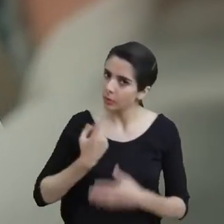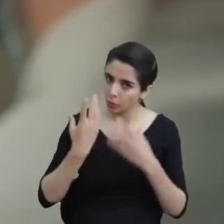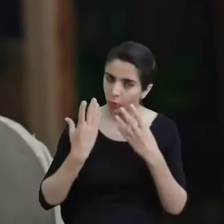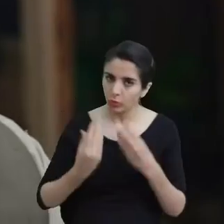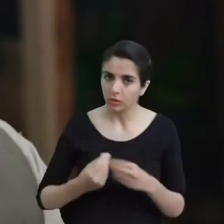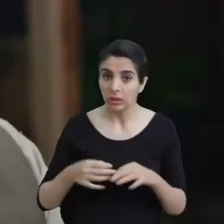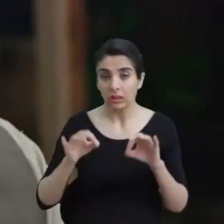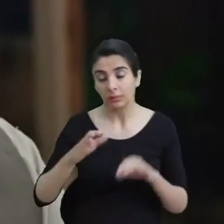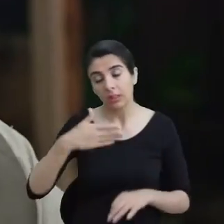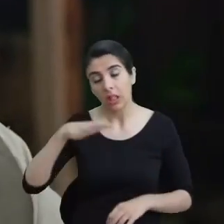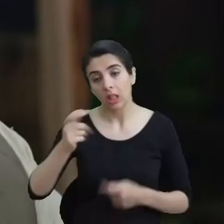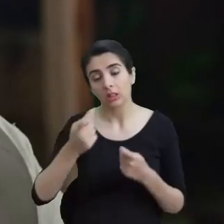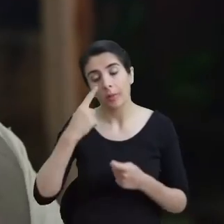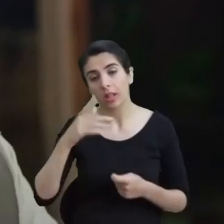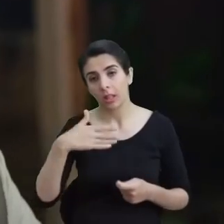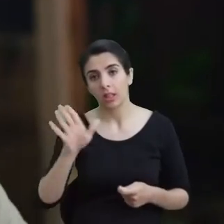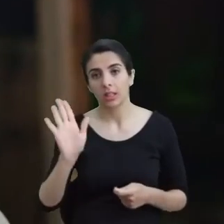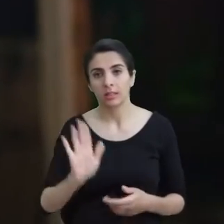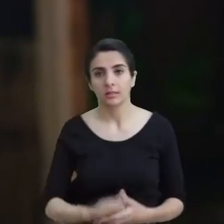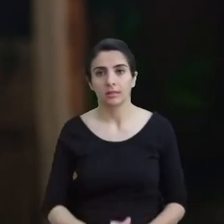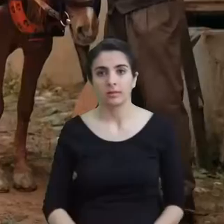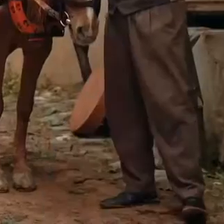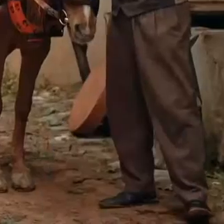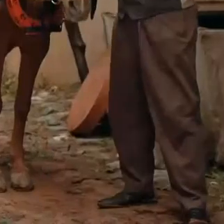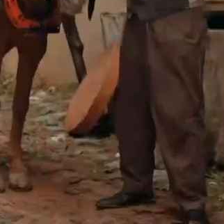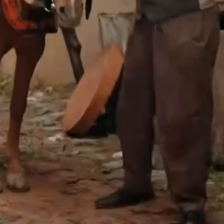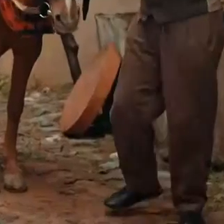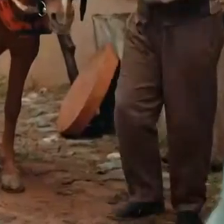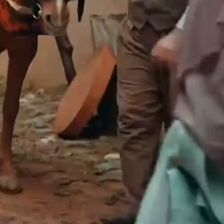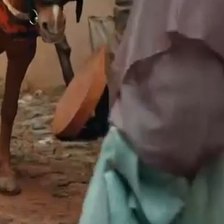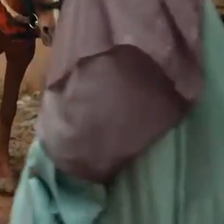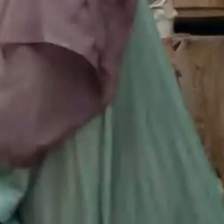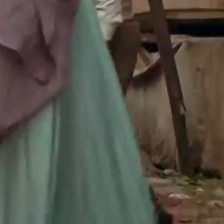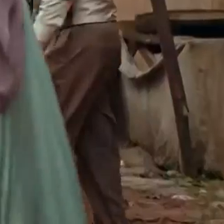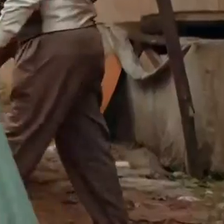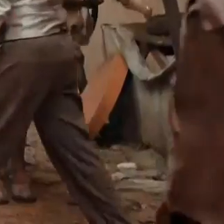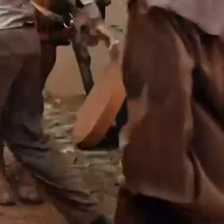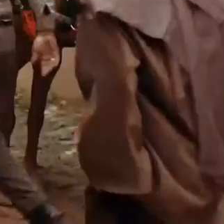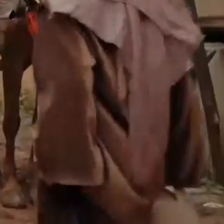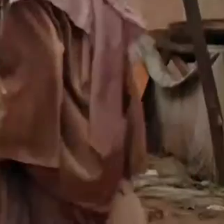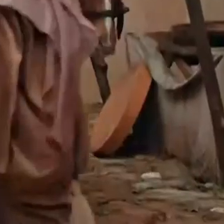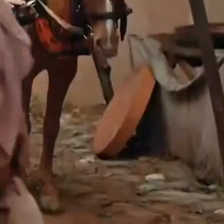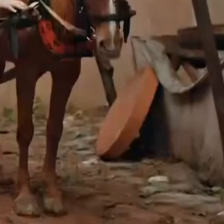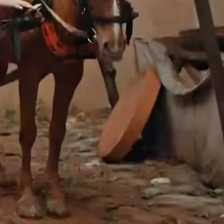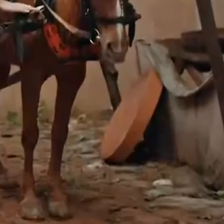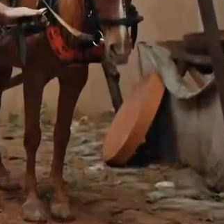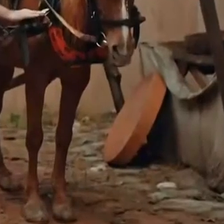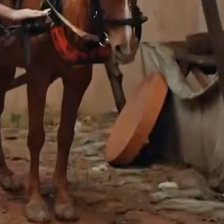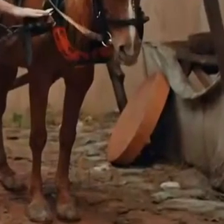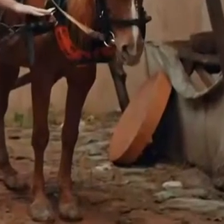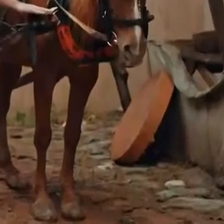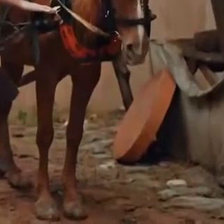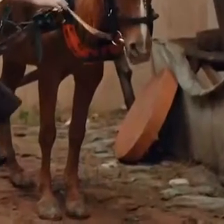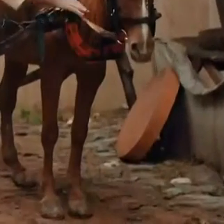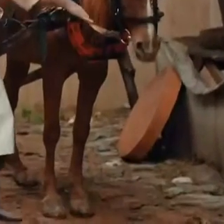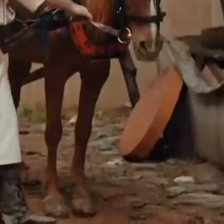Emredersin efendim. Şimdi var git işine. Adam başı önünde atına yürüdü. Mustafa kadıya cübbesini giydiriyor. Dikilsiz cübbenin kolları